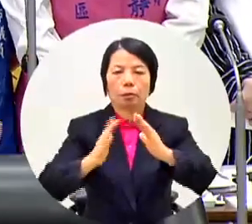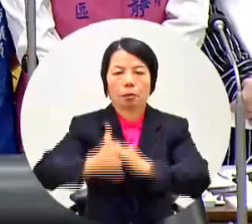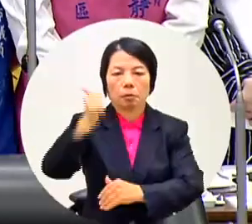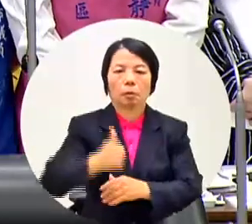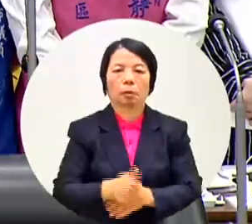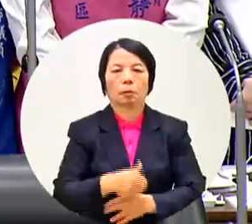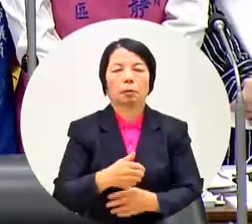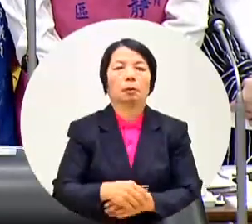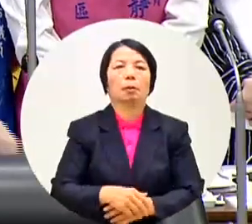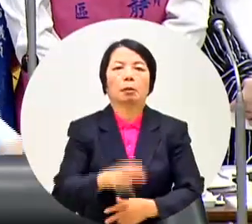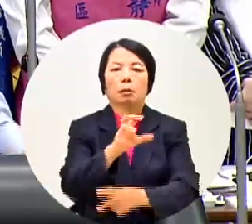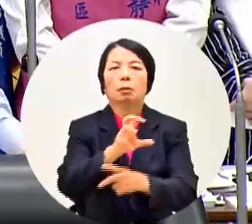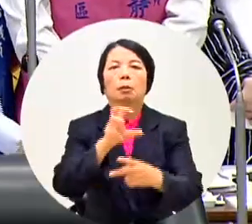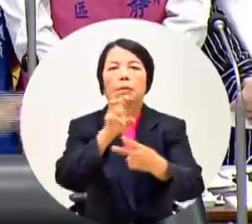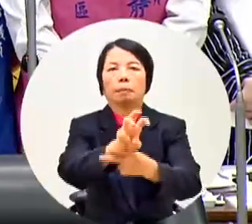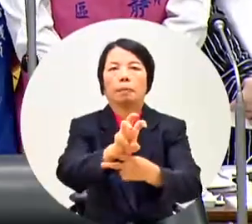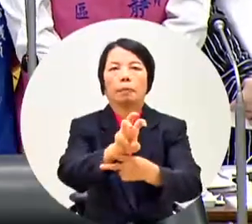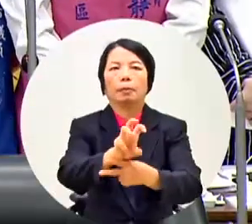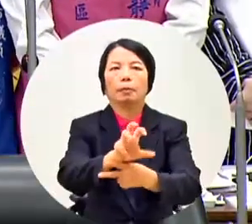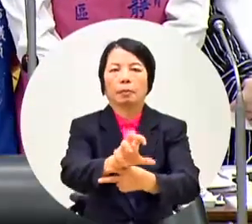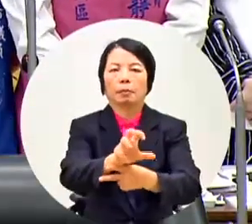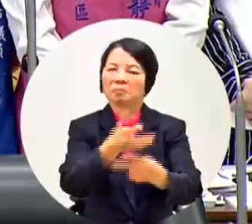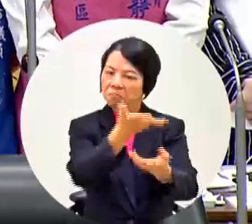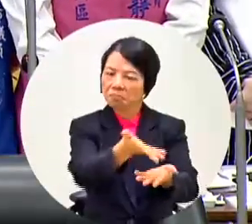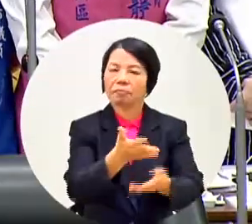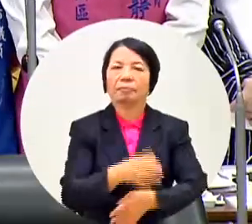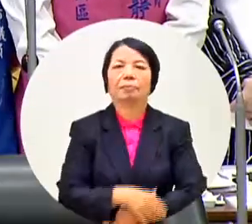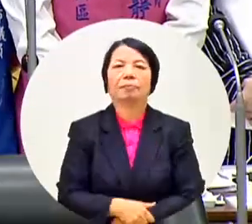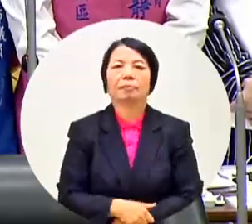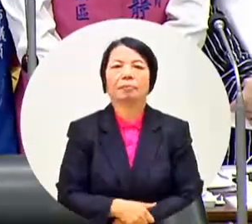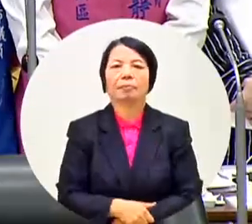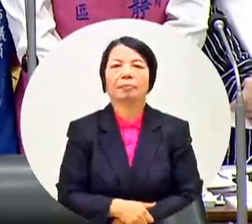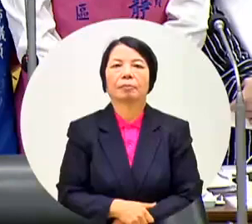市长，你还记得这一张吗？